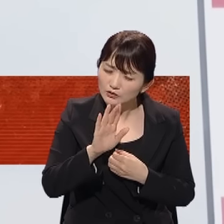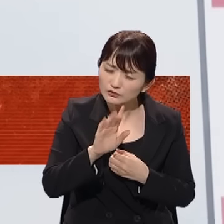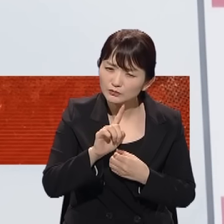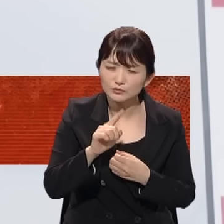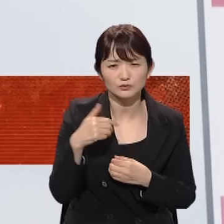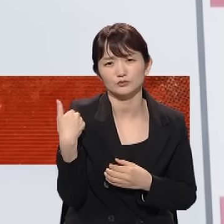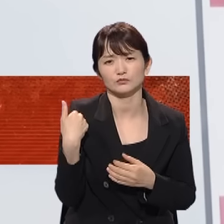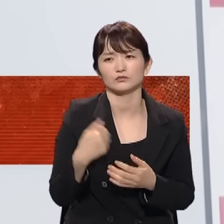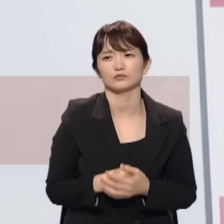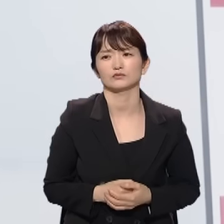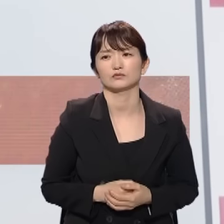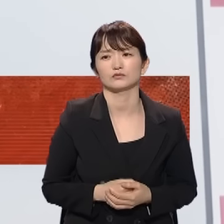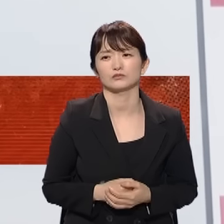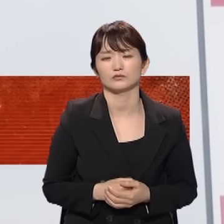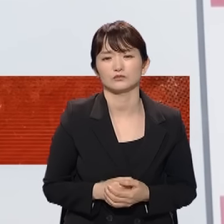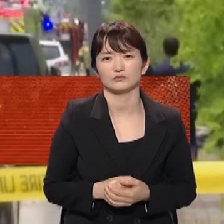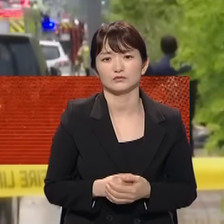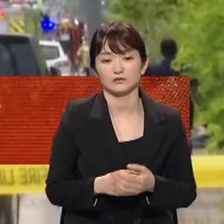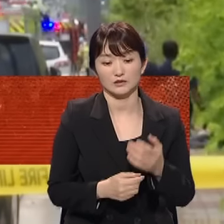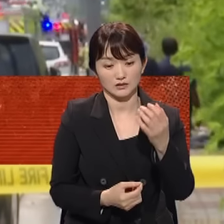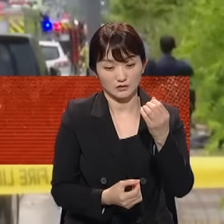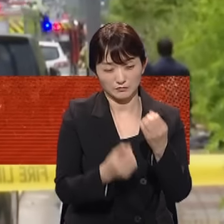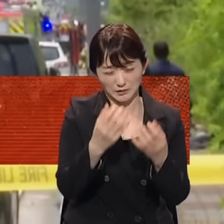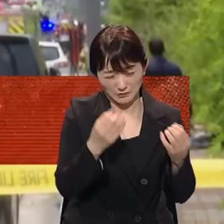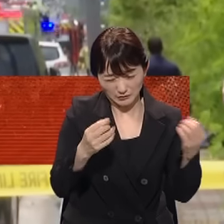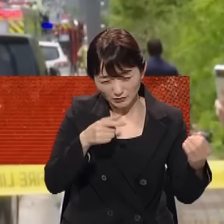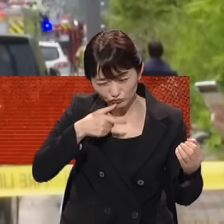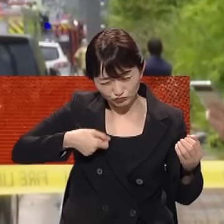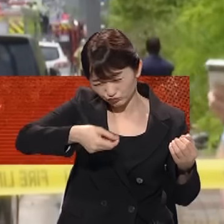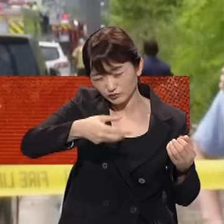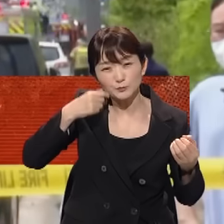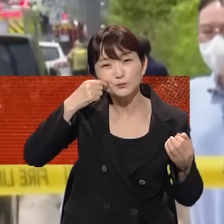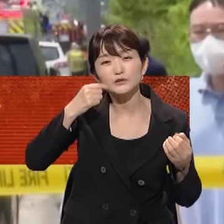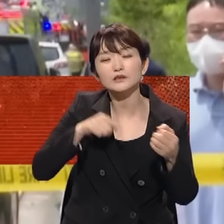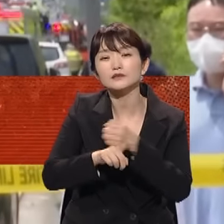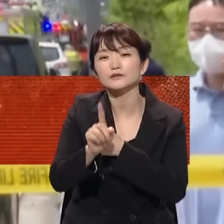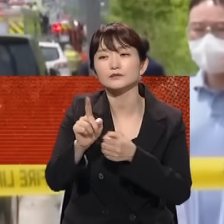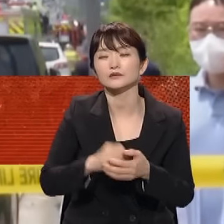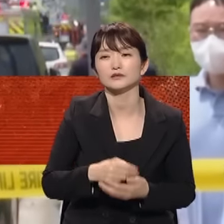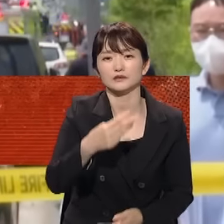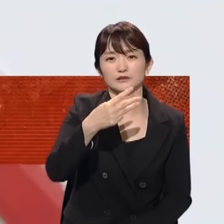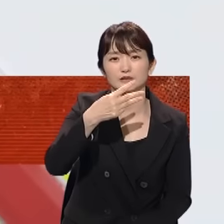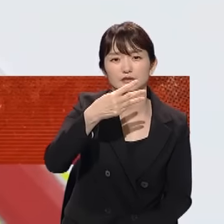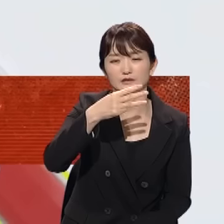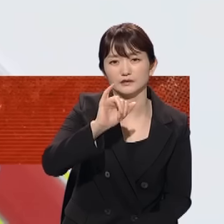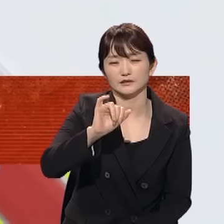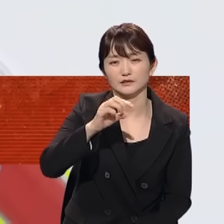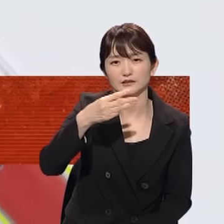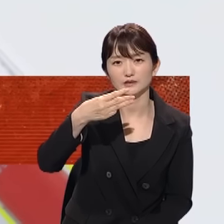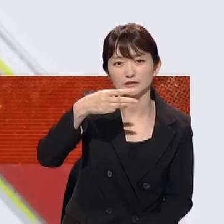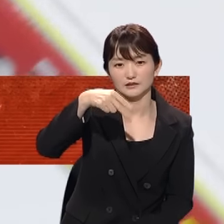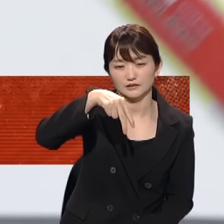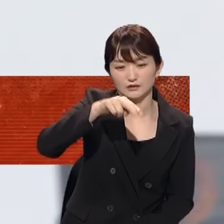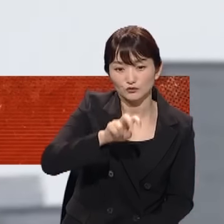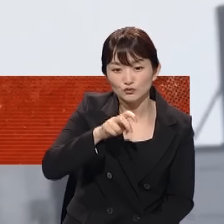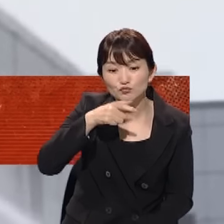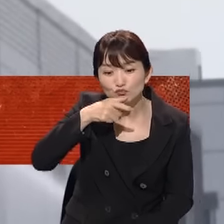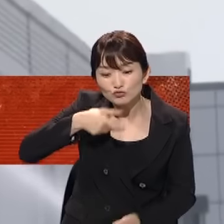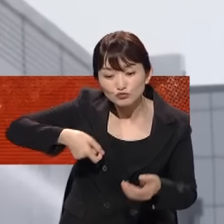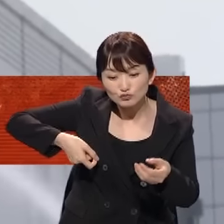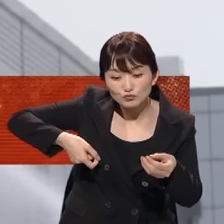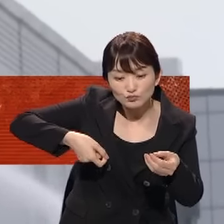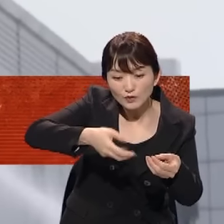번째로 말씀하신 것처럼 이 물로도 쉽게 잡을 수가 없는 이유가 뭐냐면 리튬이 물하고 결합을 되면 수소가스가 발생을 합니다.